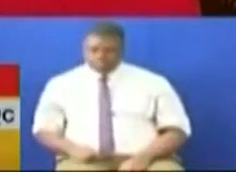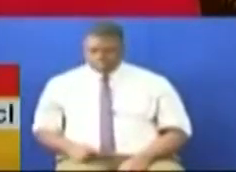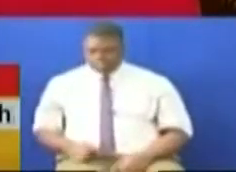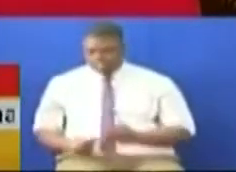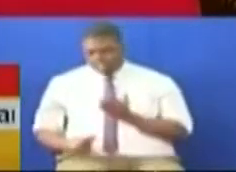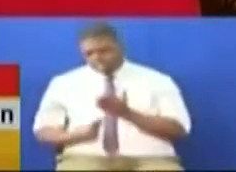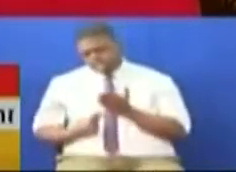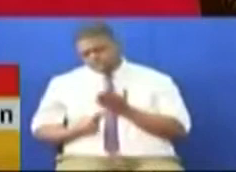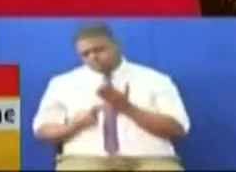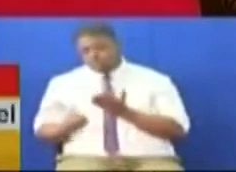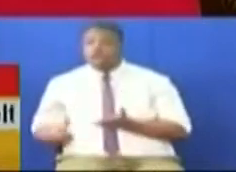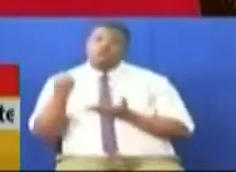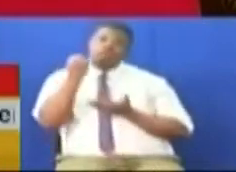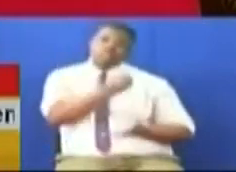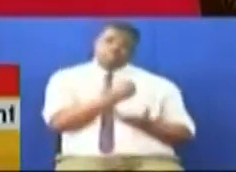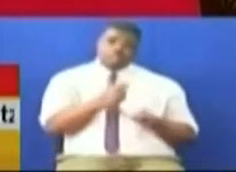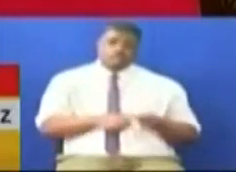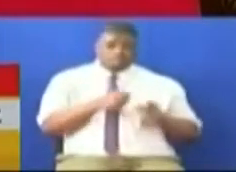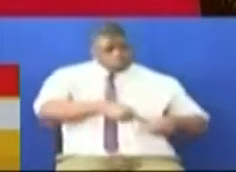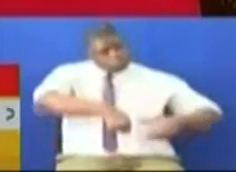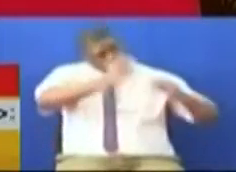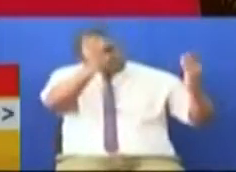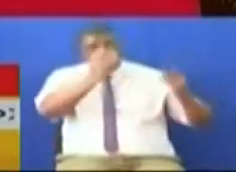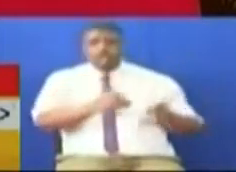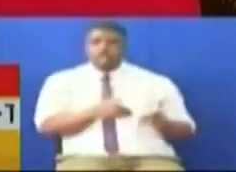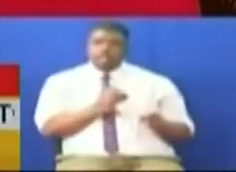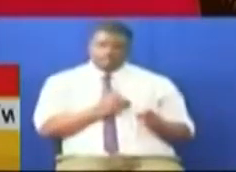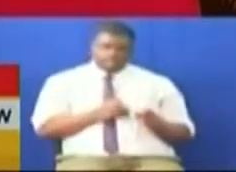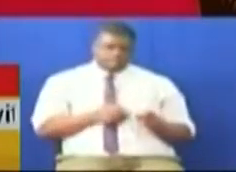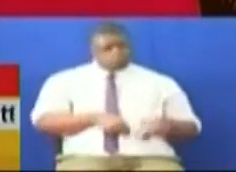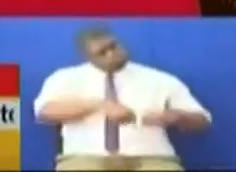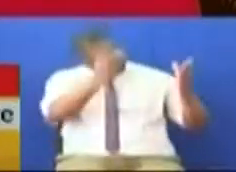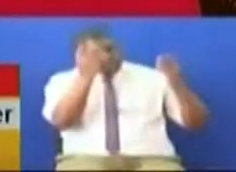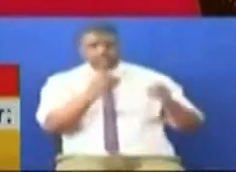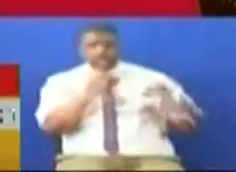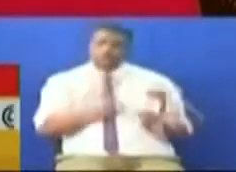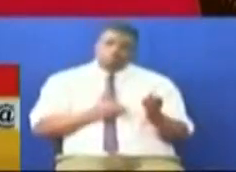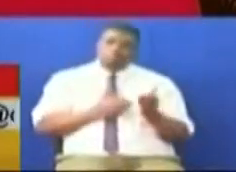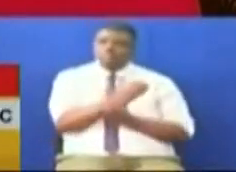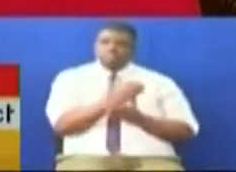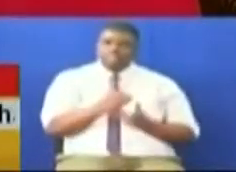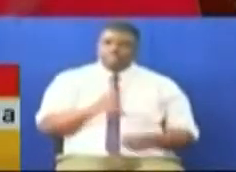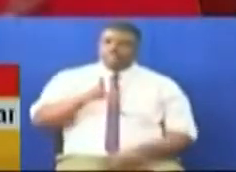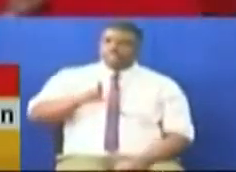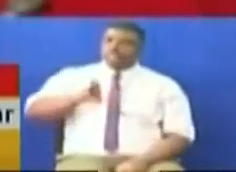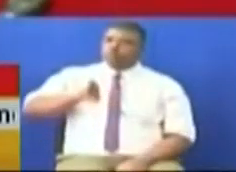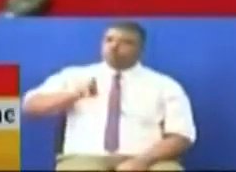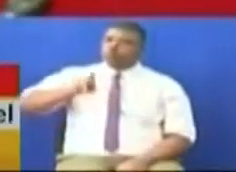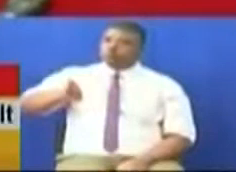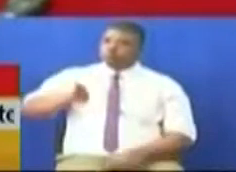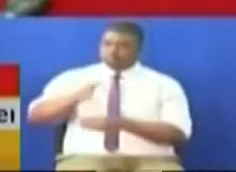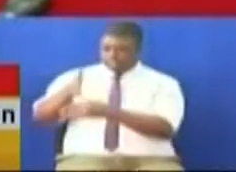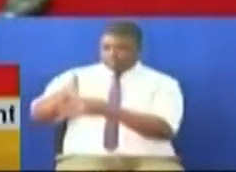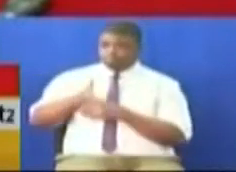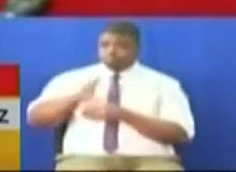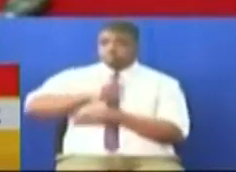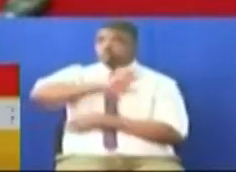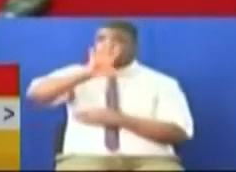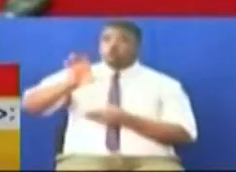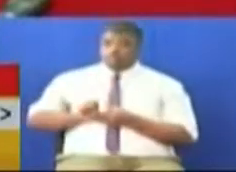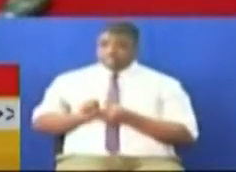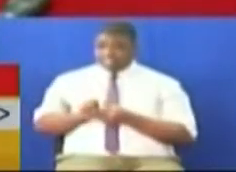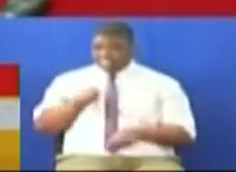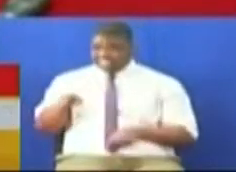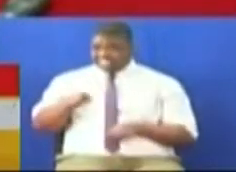teknolojia ili kuuza umeme wake kwa njia ya luku kwa mashirika yote. Hii ni ikiwa kama ni mkakati wa